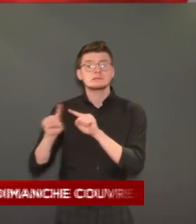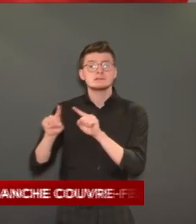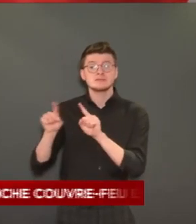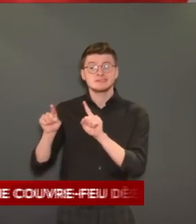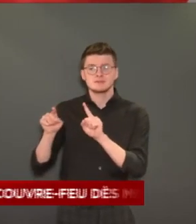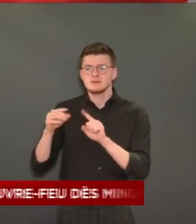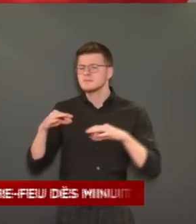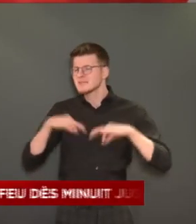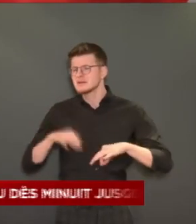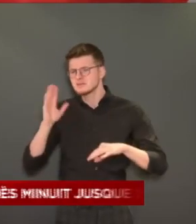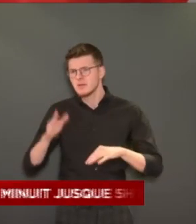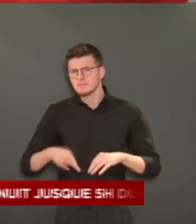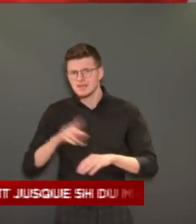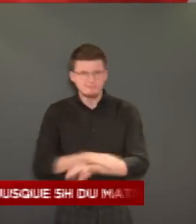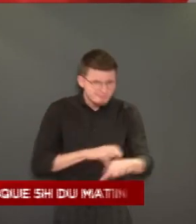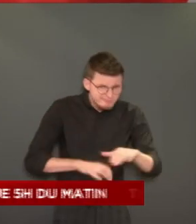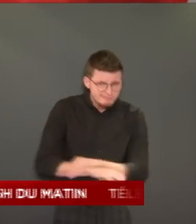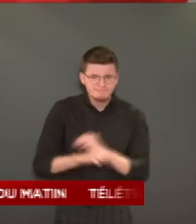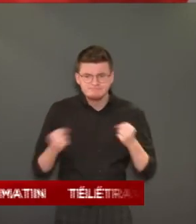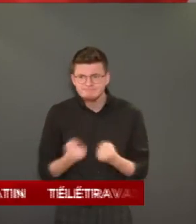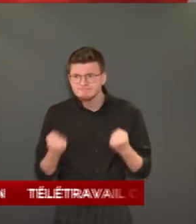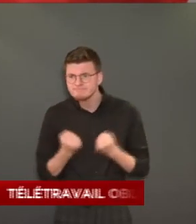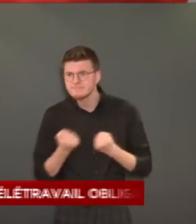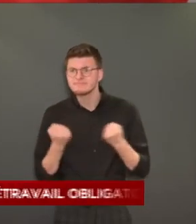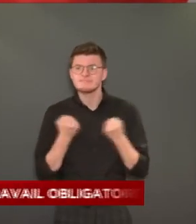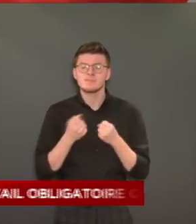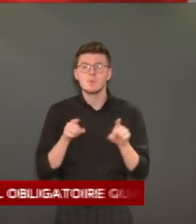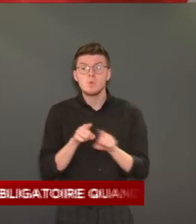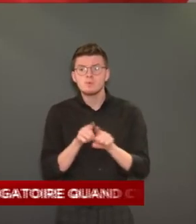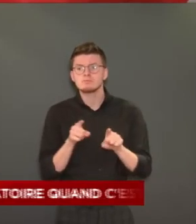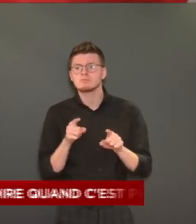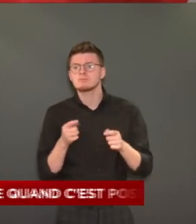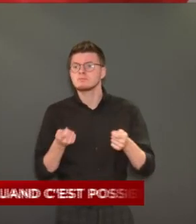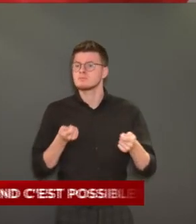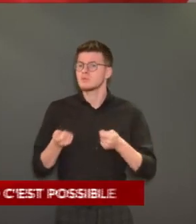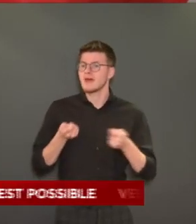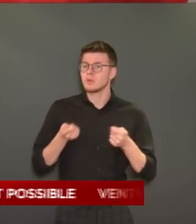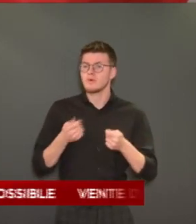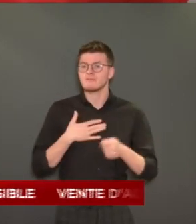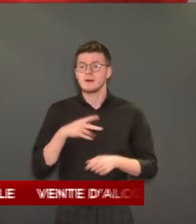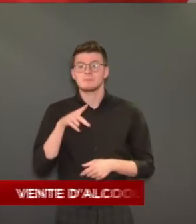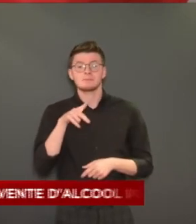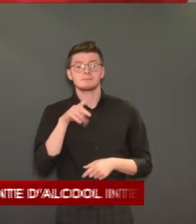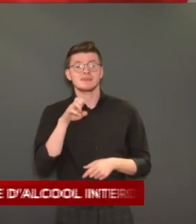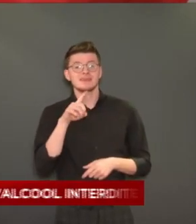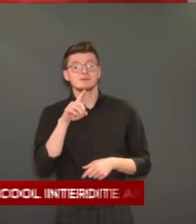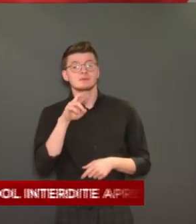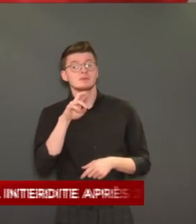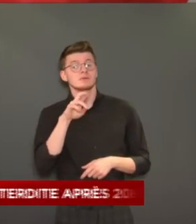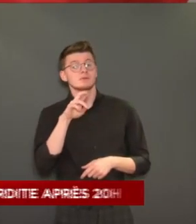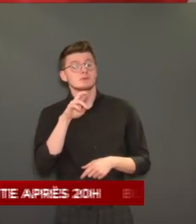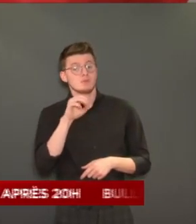va prendre des initiatives pour le faire. Et Pedro Facón, le commissaire Corona, va également